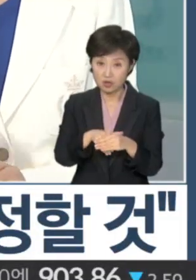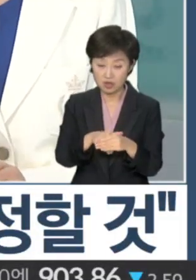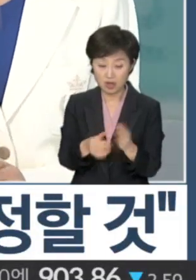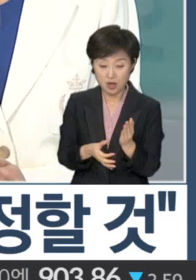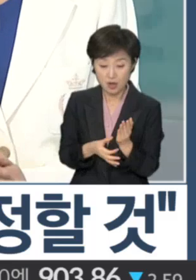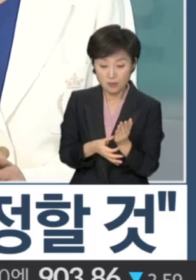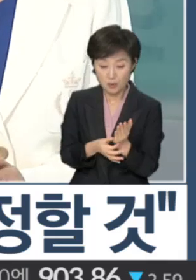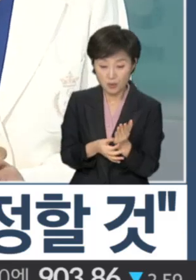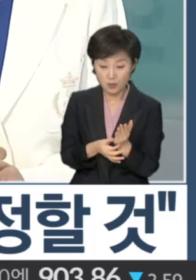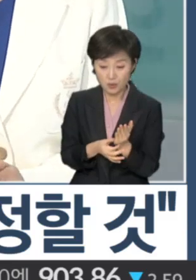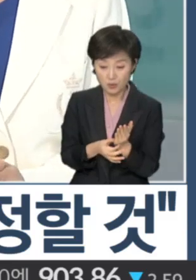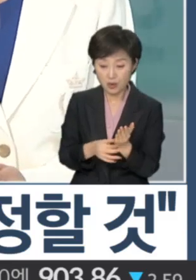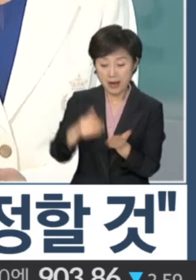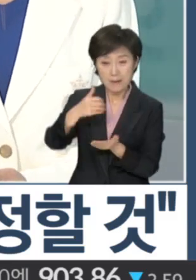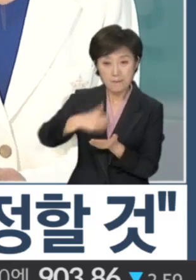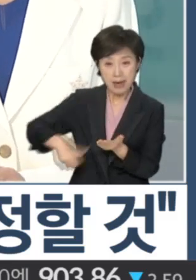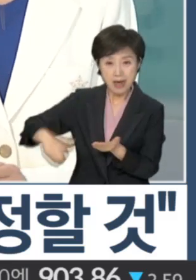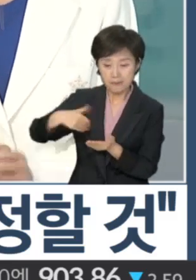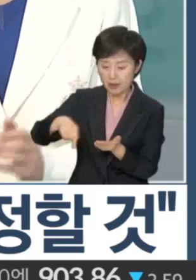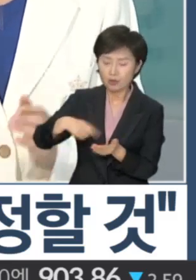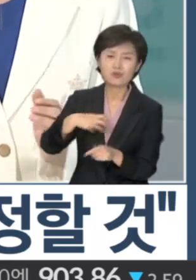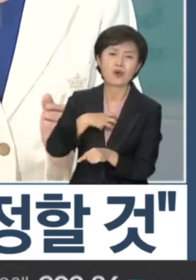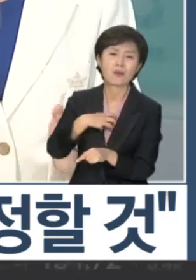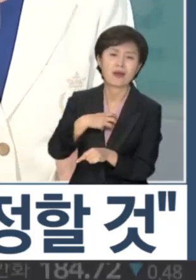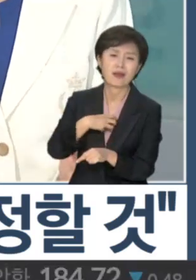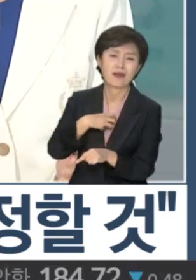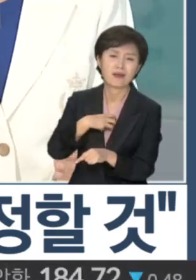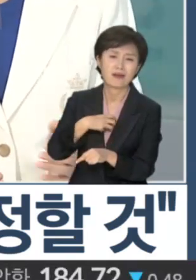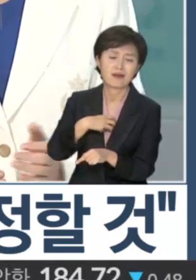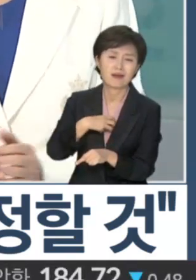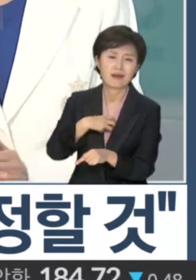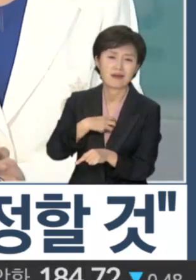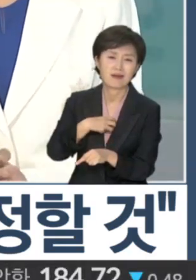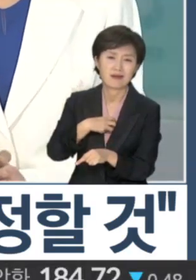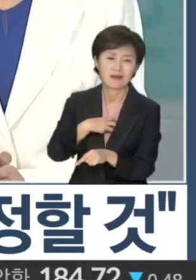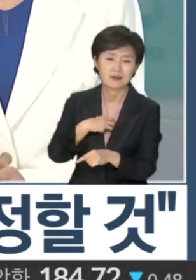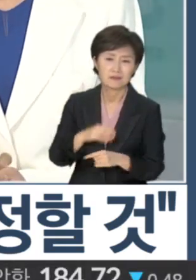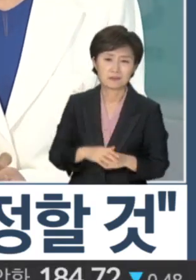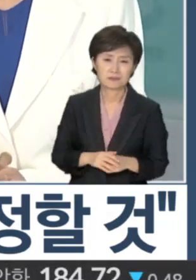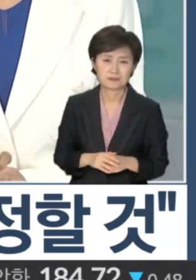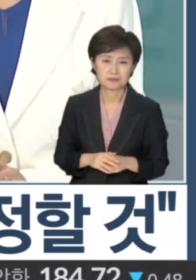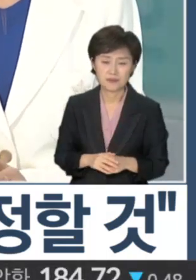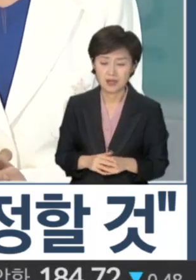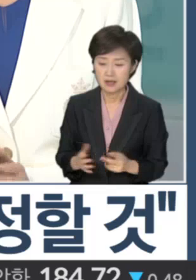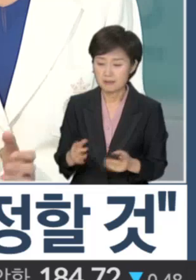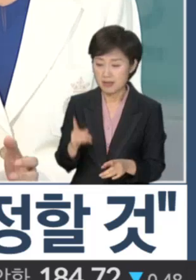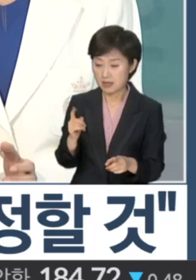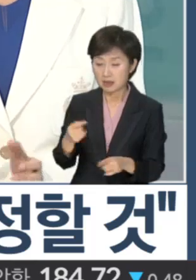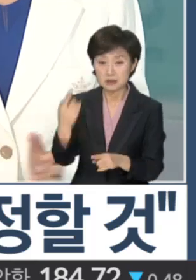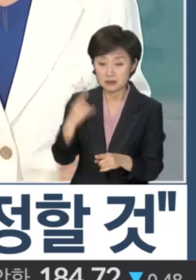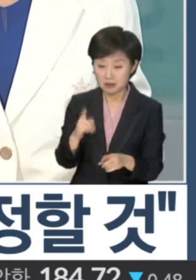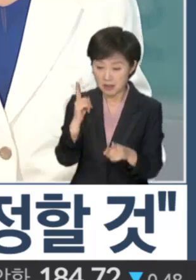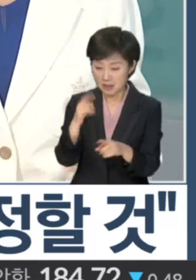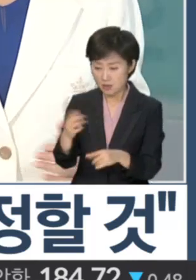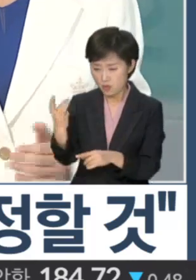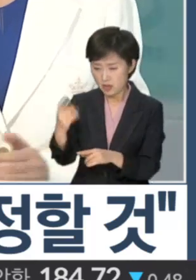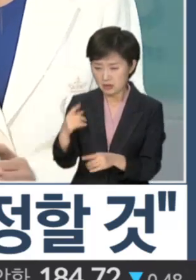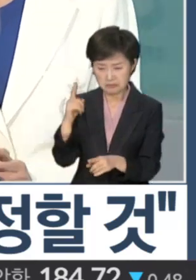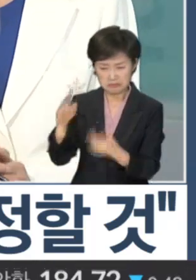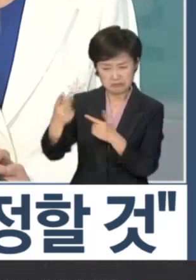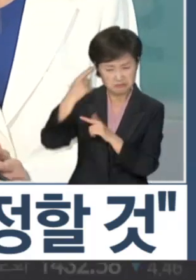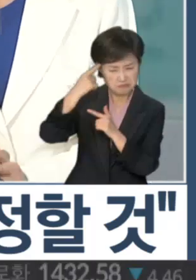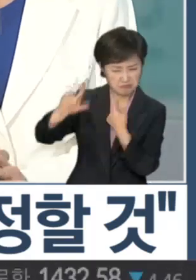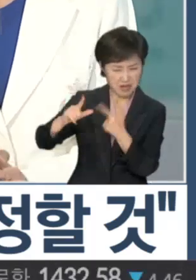무섭습니다. 그게 더 리스크가 큽니다. 그래서 정말 적처럼 아웅다웅했던 사람도 어쩔 수 없이 포용하고